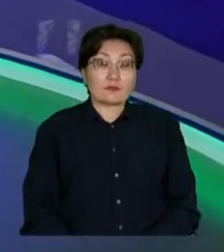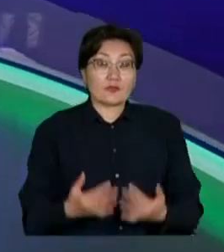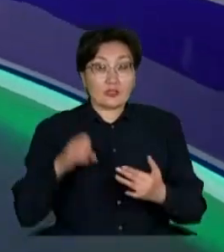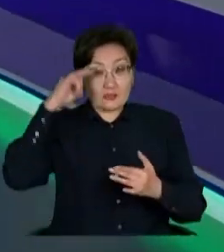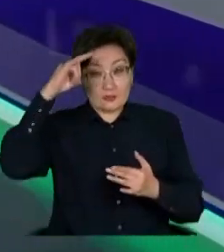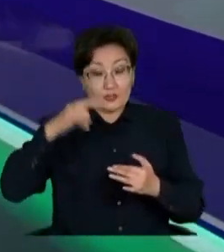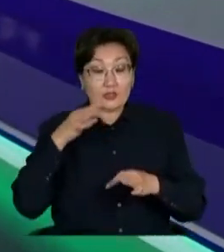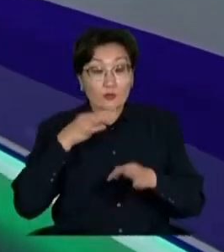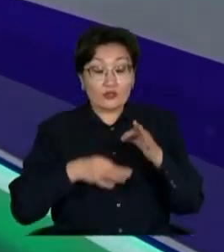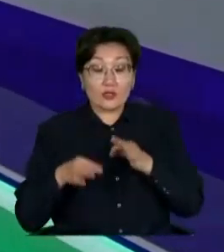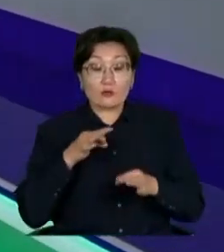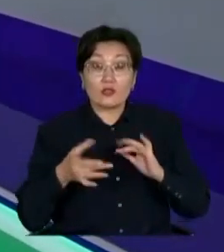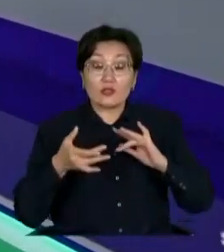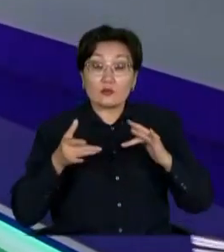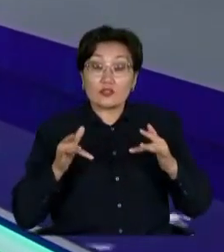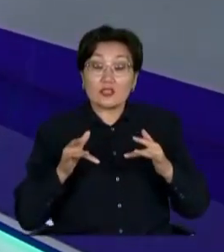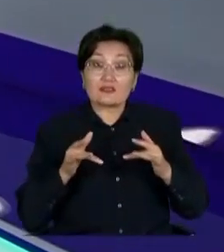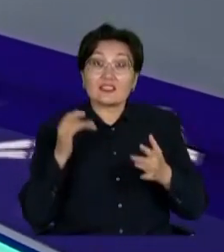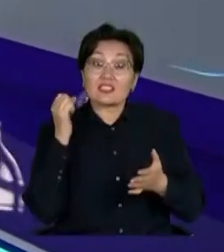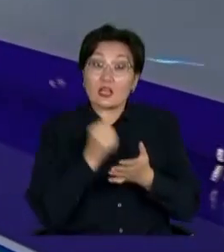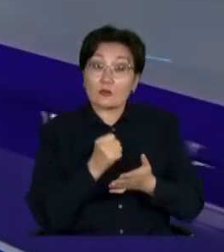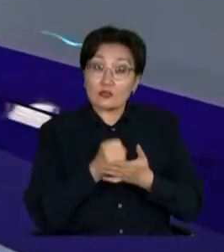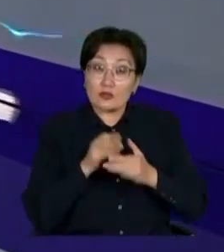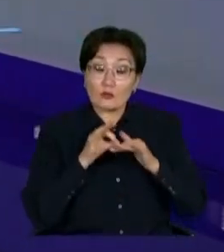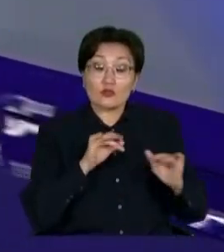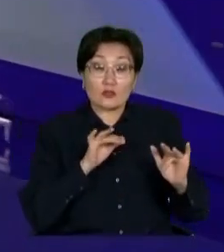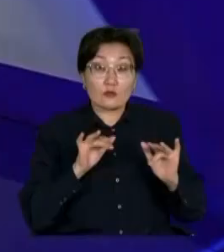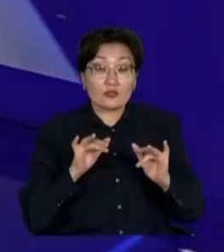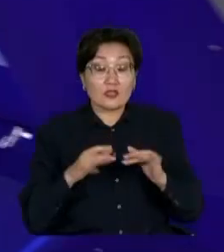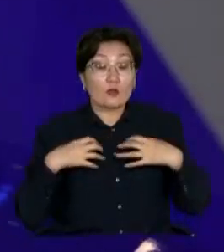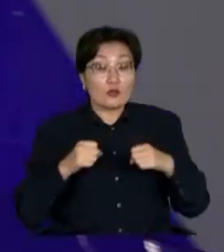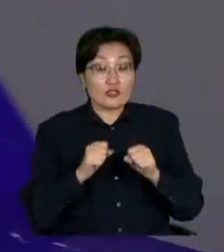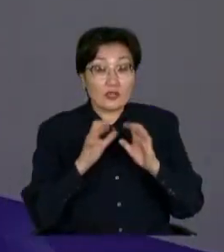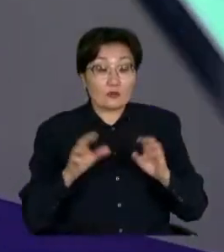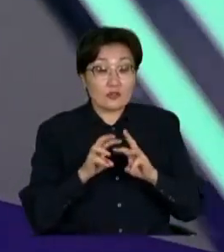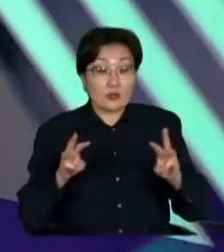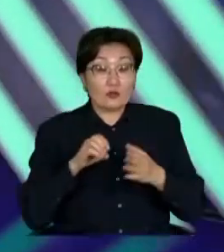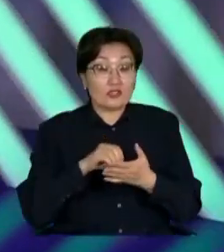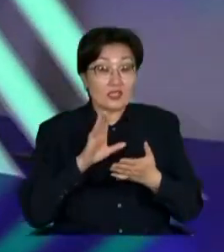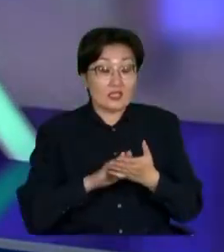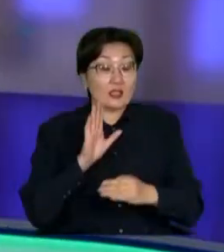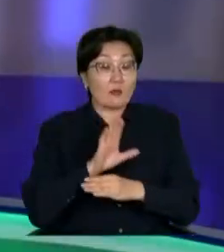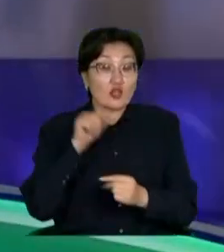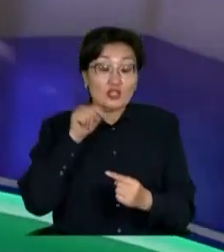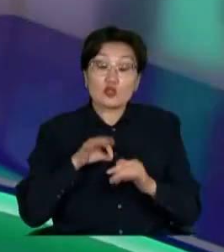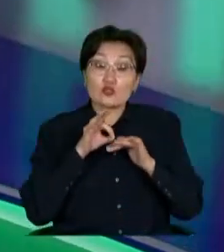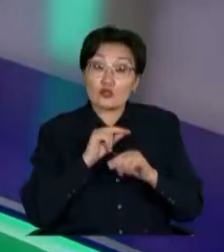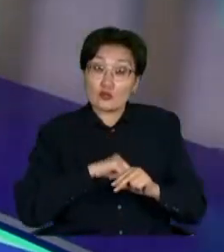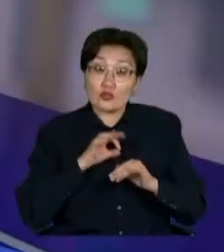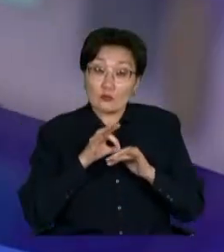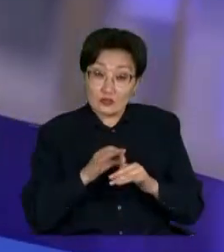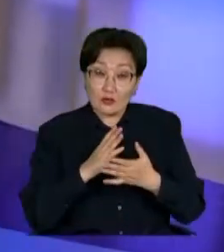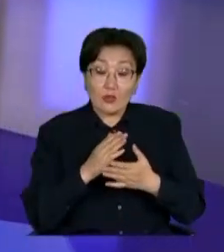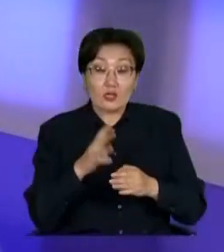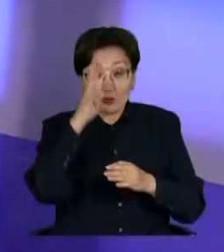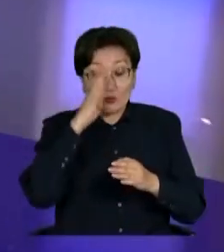Елімізде дәрі-дәрмекті цифрлық таңбалау жүріп жатыр. Бұл шаруа денсаулық сақтау министрі бекіткен бұйрыққа сәйкес жүргізіліп жатыр. Міне, 4